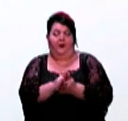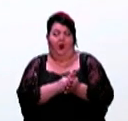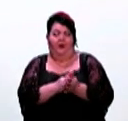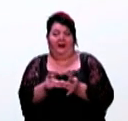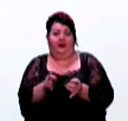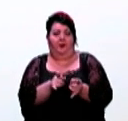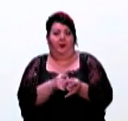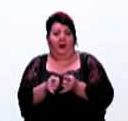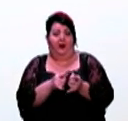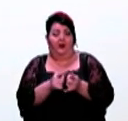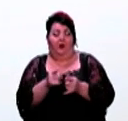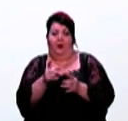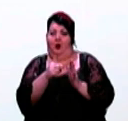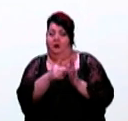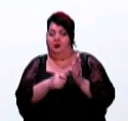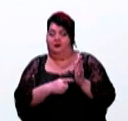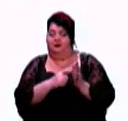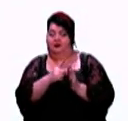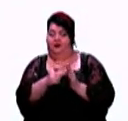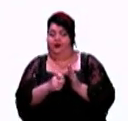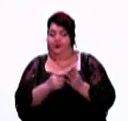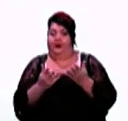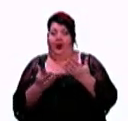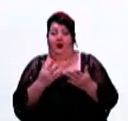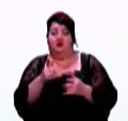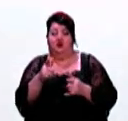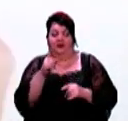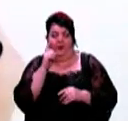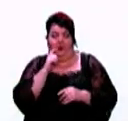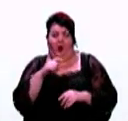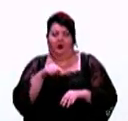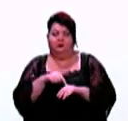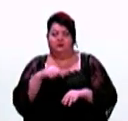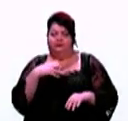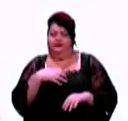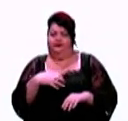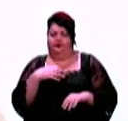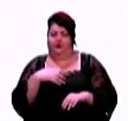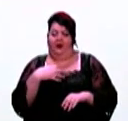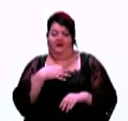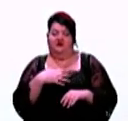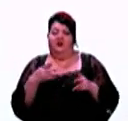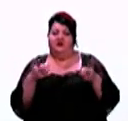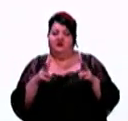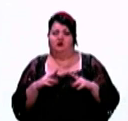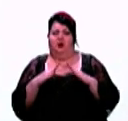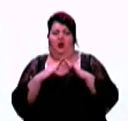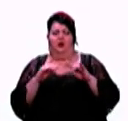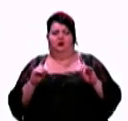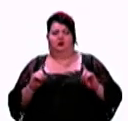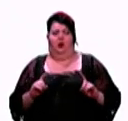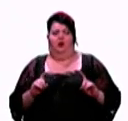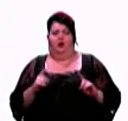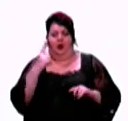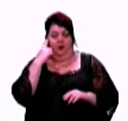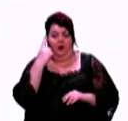милом або обробити спиртовмісним антисептиком. Якщо ви погано почуваєтесь, важливо залишатись вдома. Повідомте